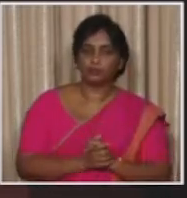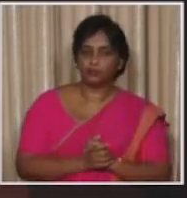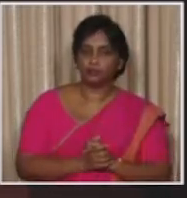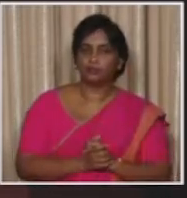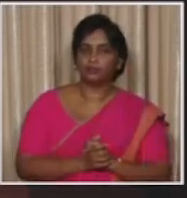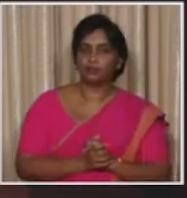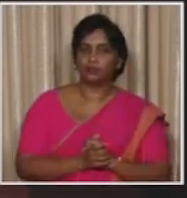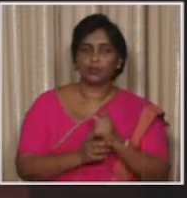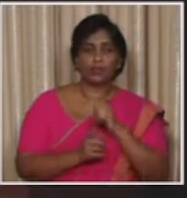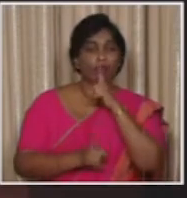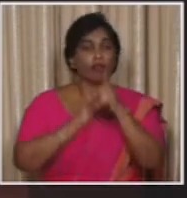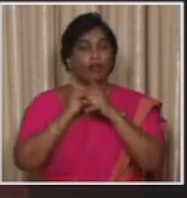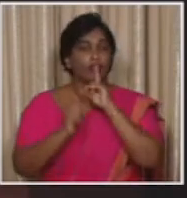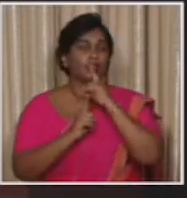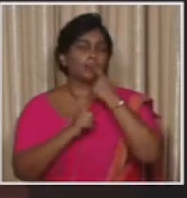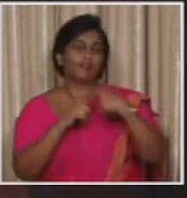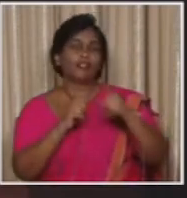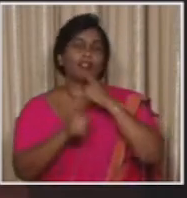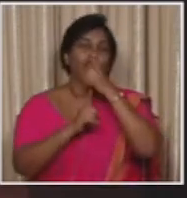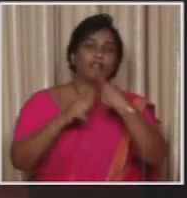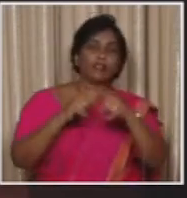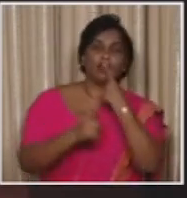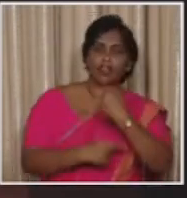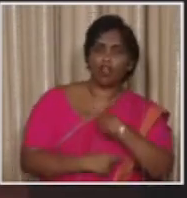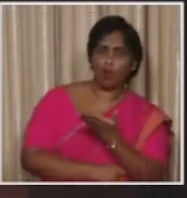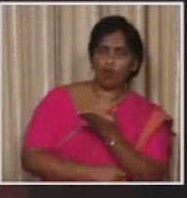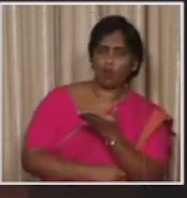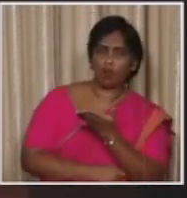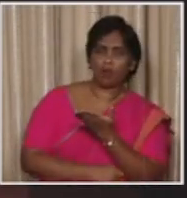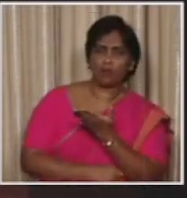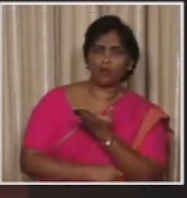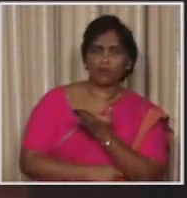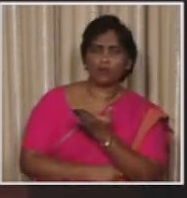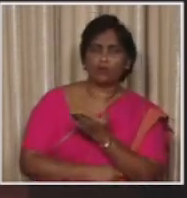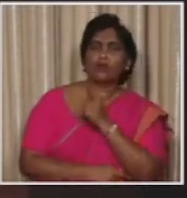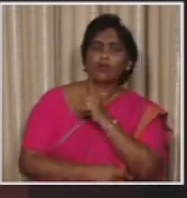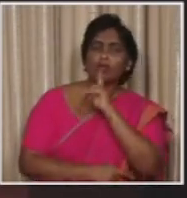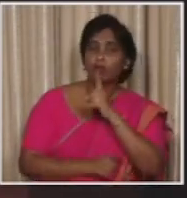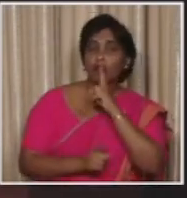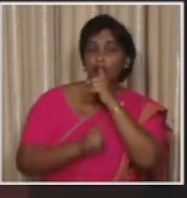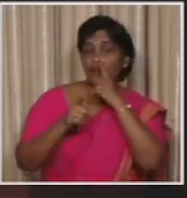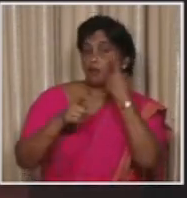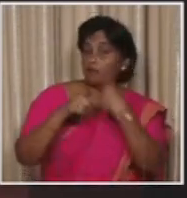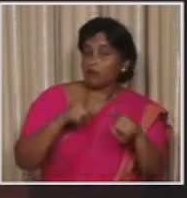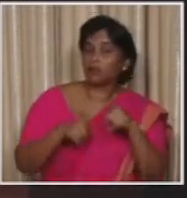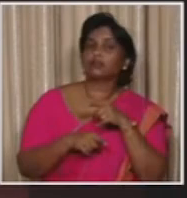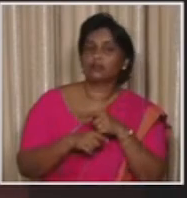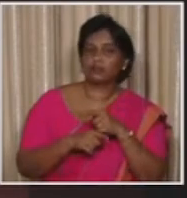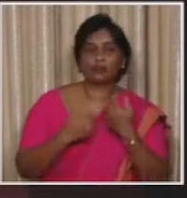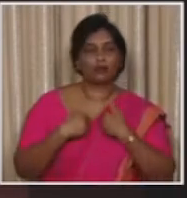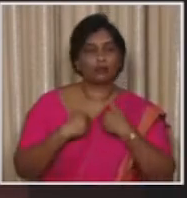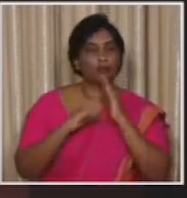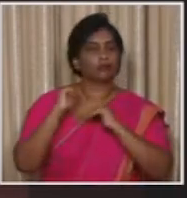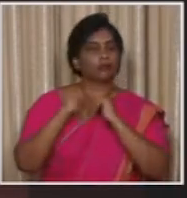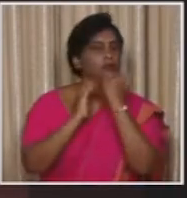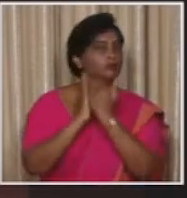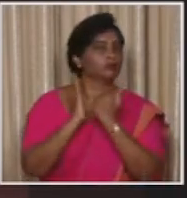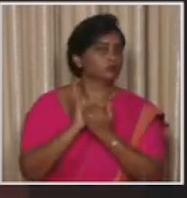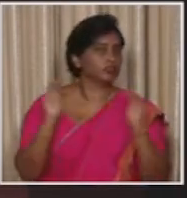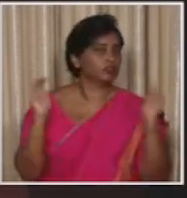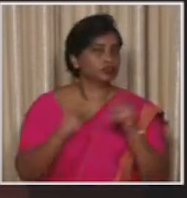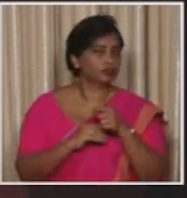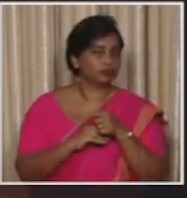කොහොමද කියන්නේ? කයිවාරු ගහුව විතරයි කියේ. කොහොමද කියන්නේ? කයිවාරුවට විතරක් අපේ වැඩපිළිවෙල සීමා වුණයි